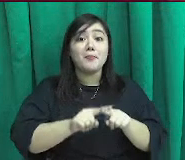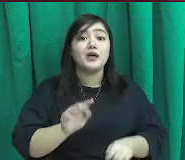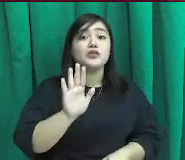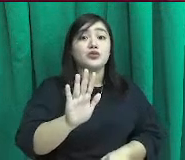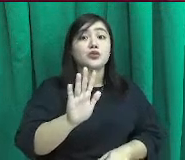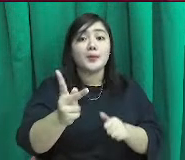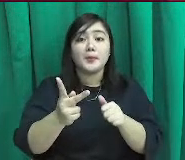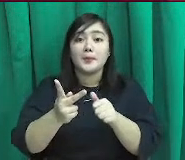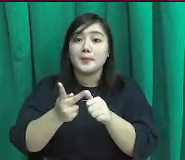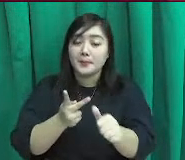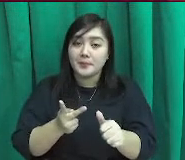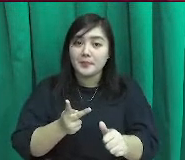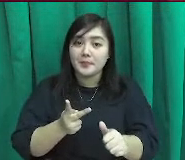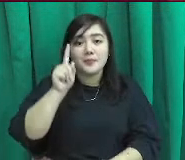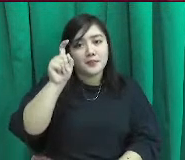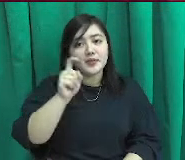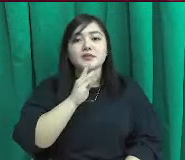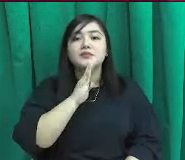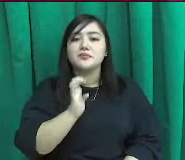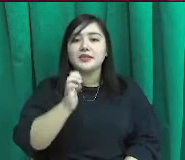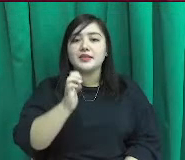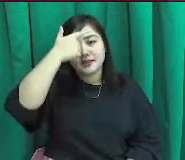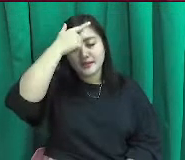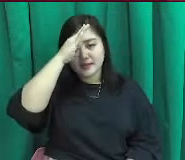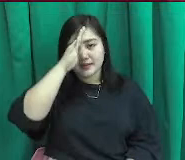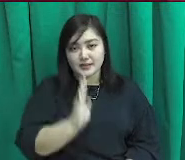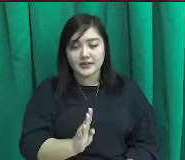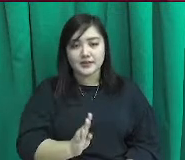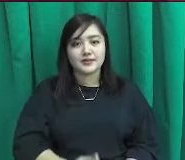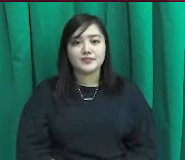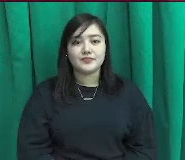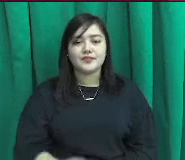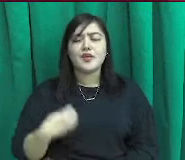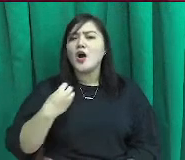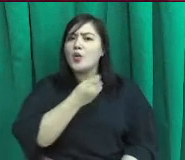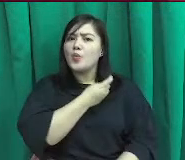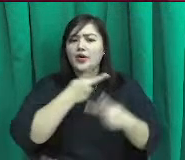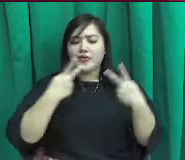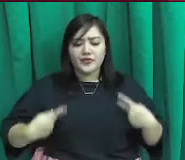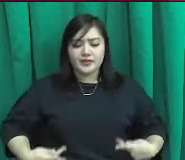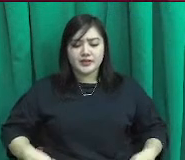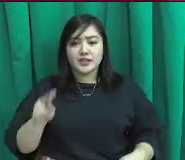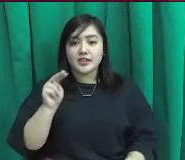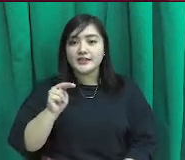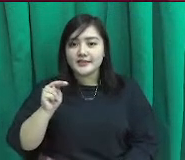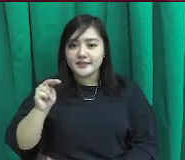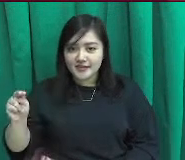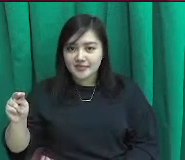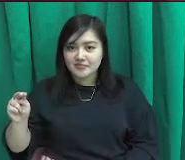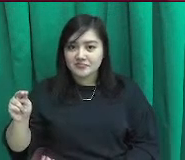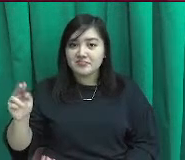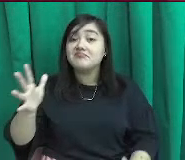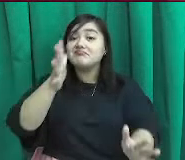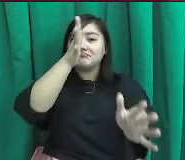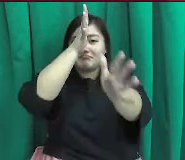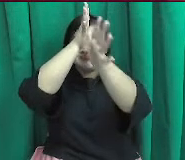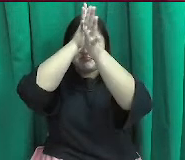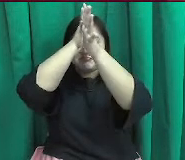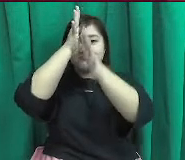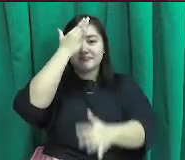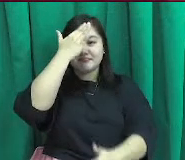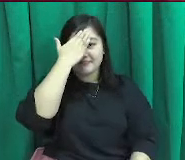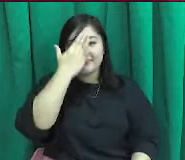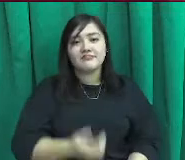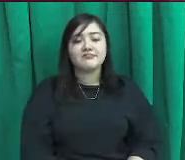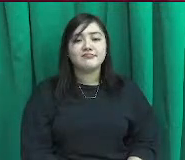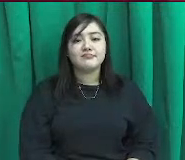i-priority nyo ang Diyos, ipangalawa nyo ang mundo. Yung pangangailangan natin dito sa mundong ito, alam ng Ama na pangangailangan natin yan. Amen. You